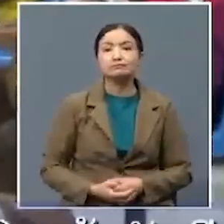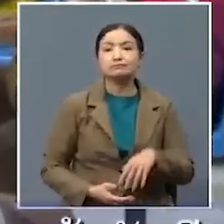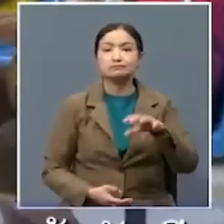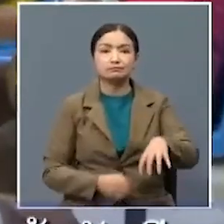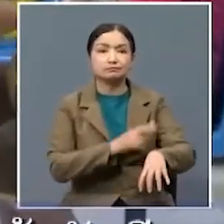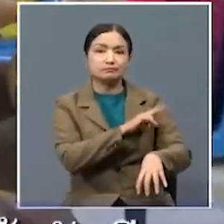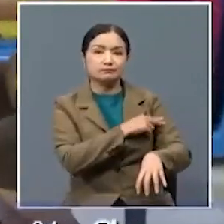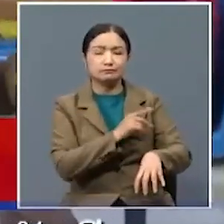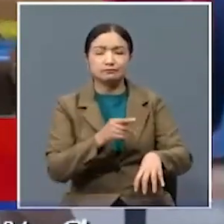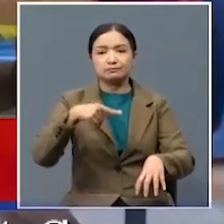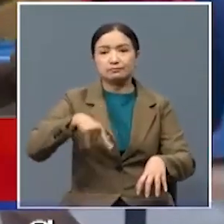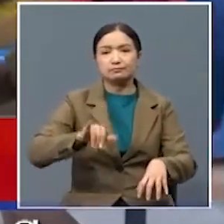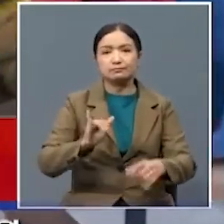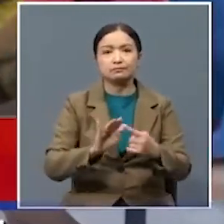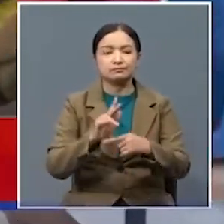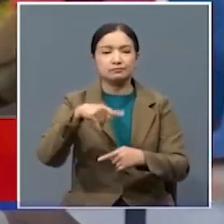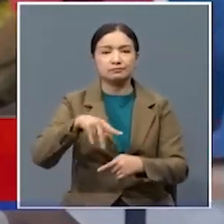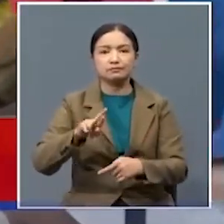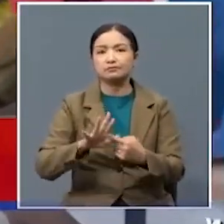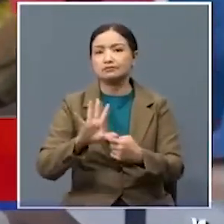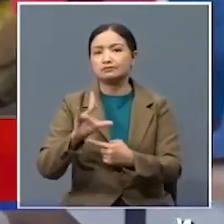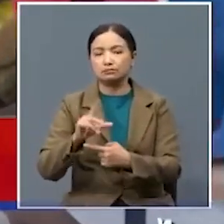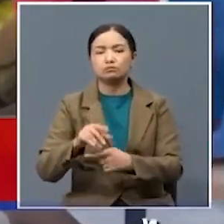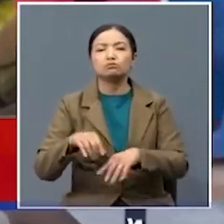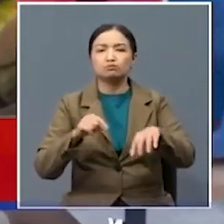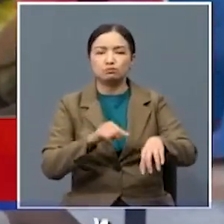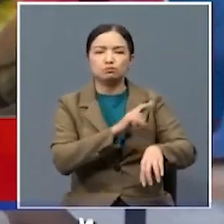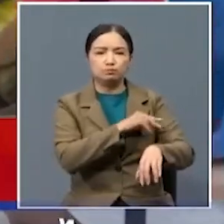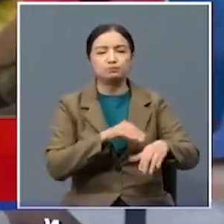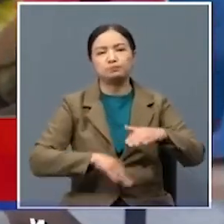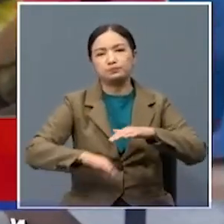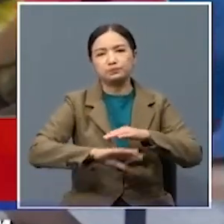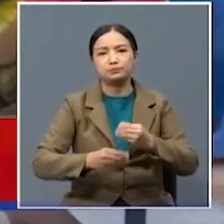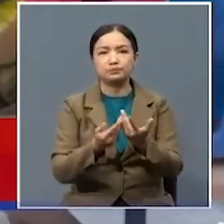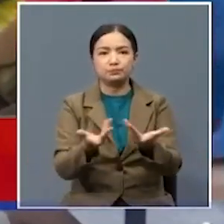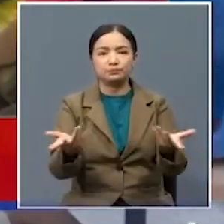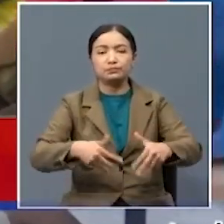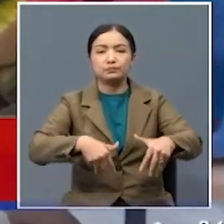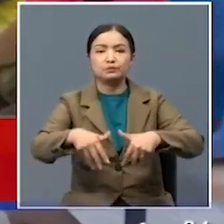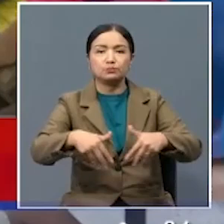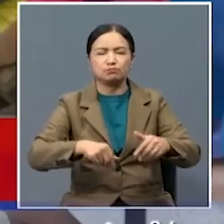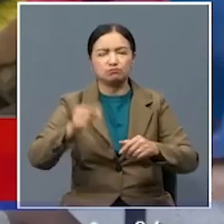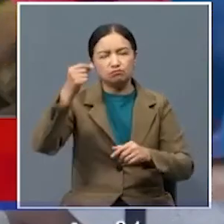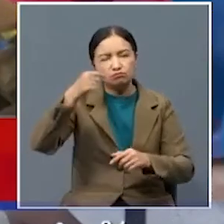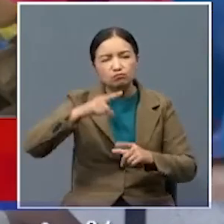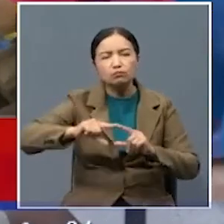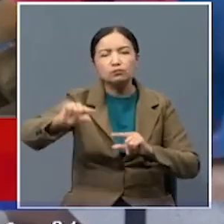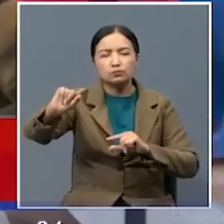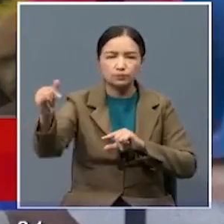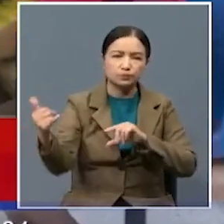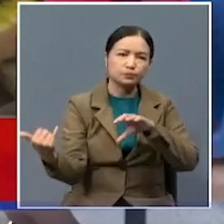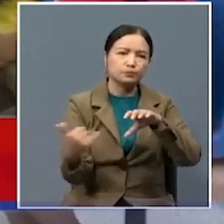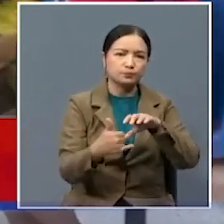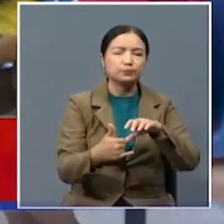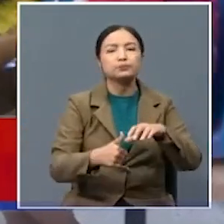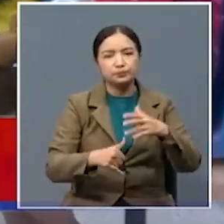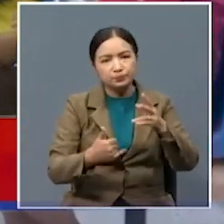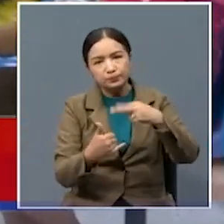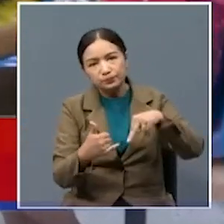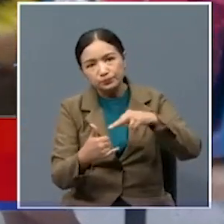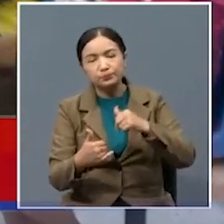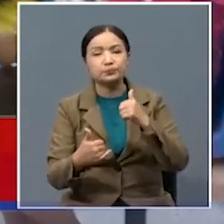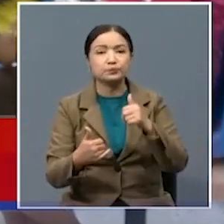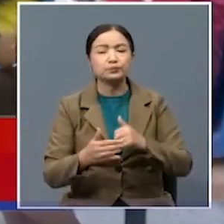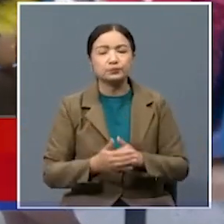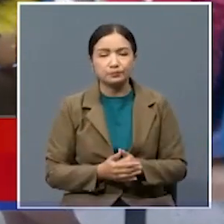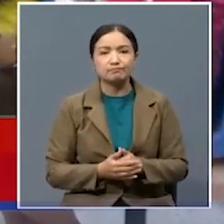โรงพยาบาลสมเด็จพยุพราชถือเป็นหนึ่งในโรงพยาบาลระดับปฐมภูมิเพื่อให้ประชาชนในพื้นที่ห่างไกลสามารถเข้าถึงการรักษาได้ค่ะและนอก